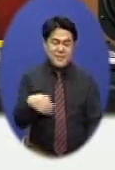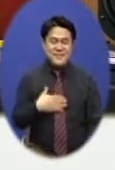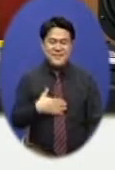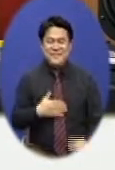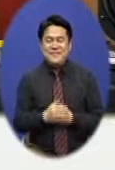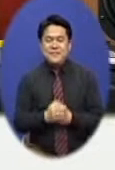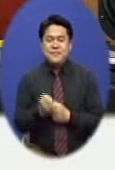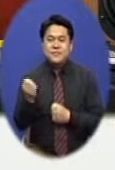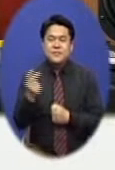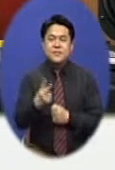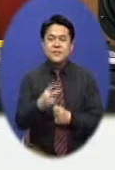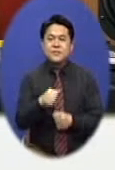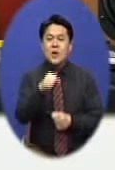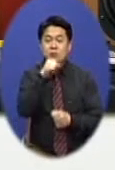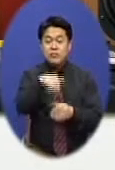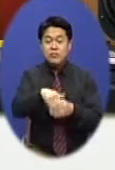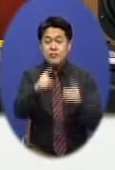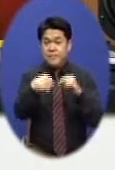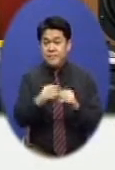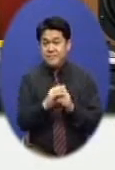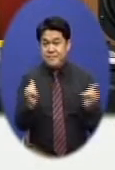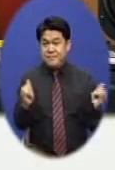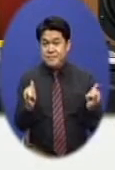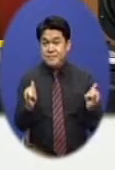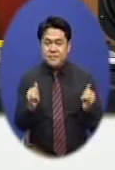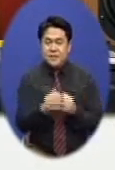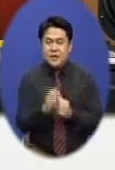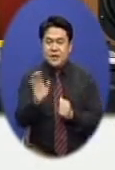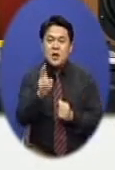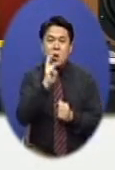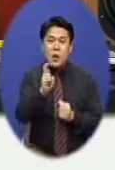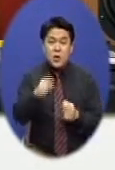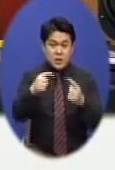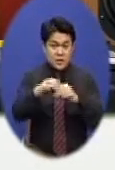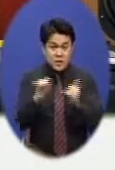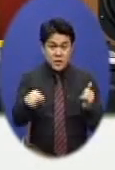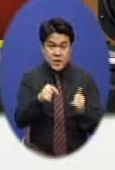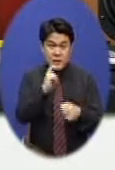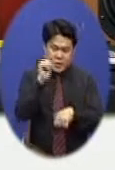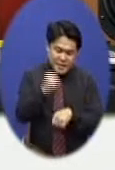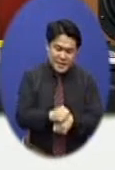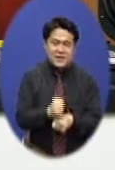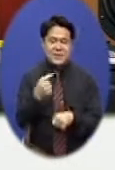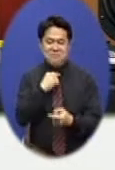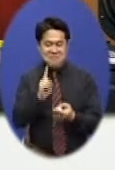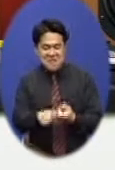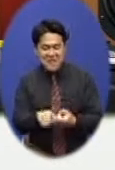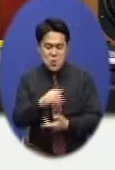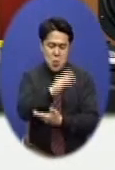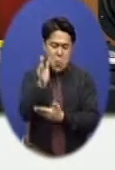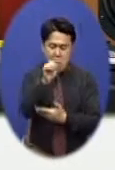그 참여자분 들 중 가운데 네. 노래를 가장 잘한다 아니면 얘기를 잘한다 네. 혹은 마음에 든다